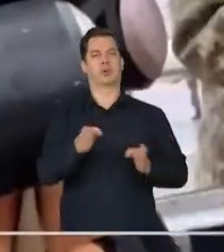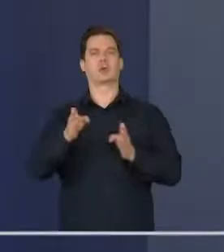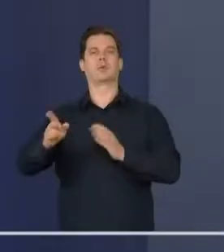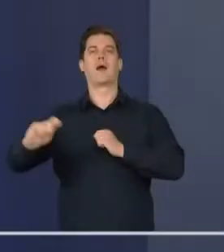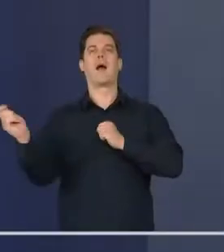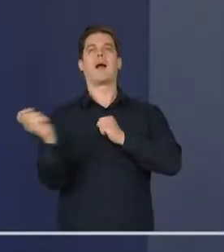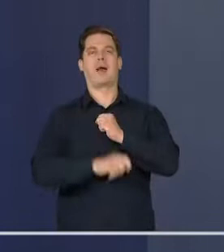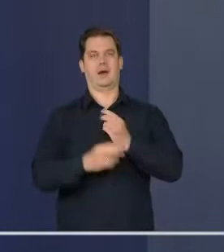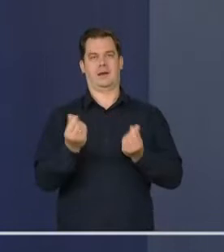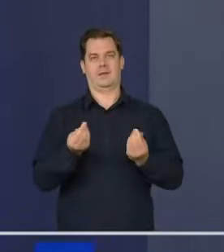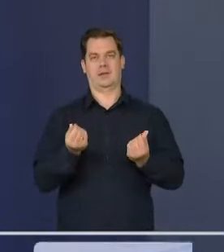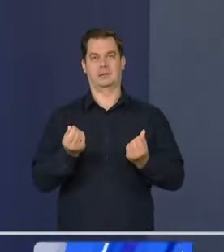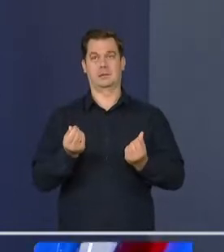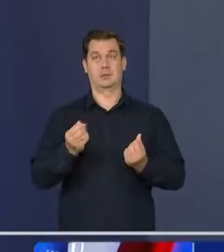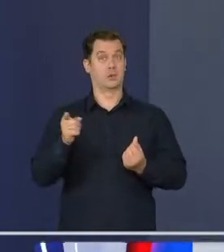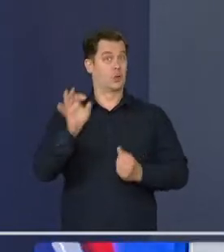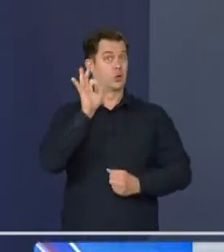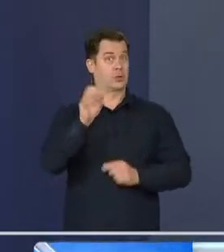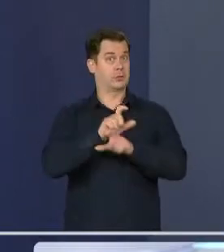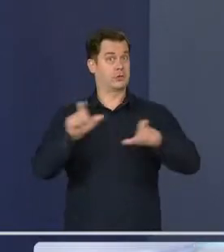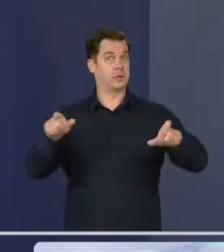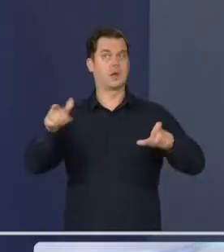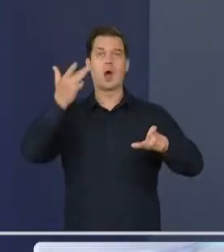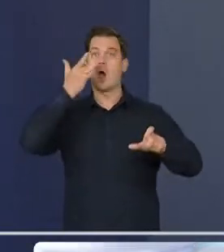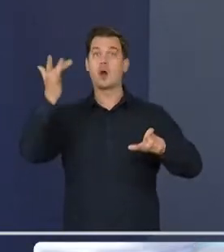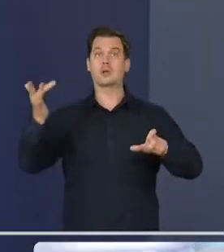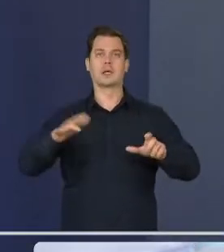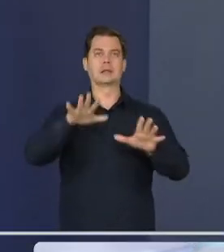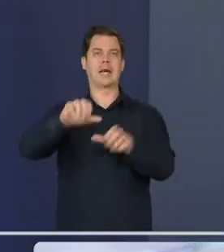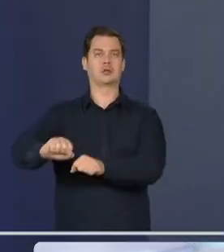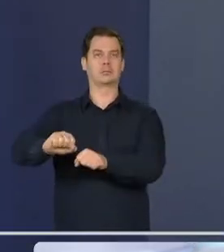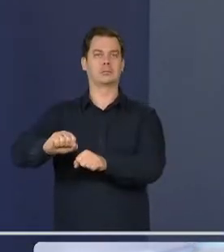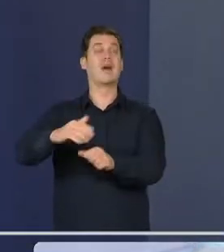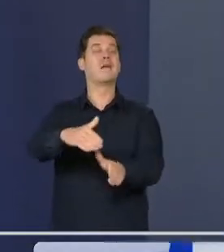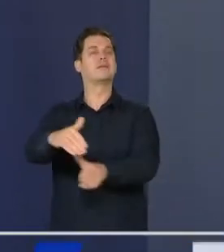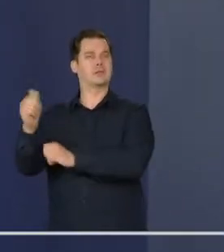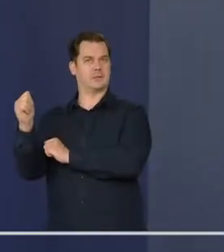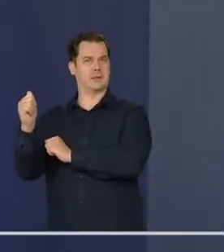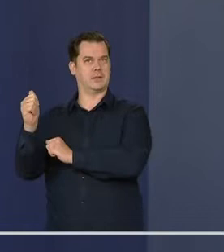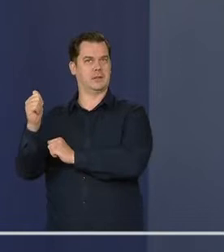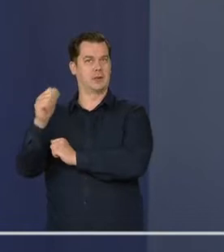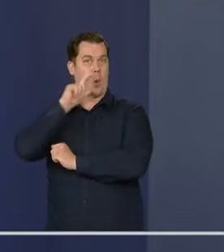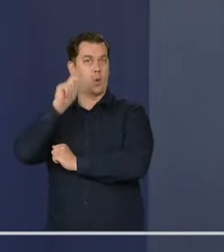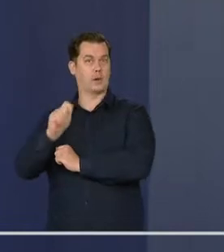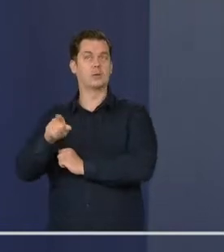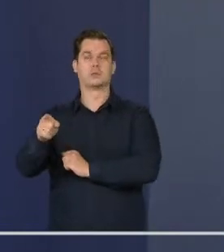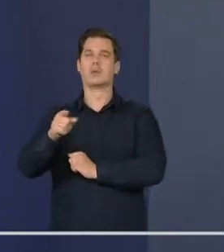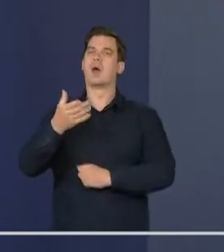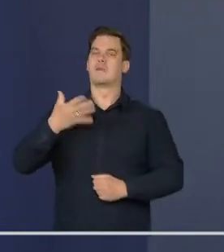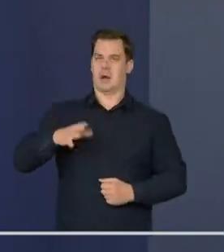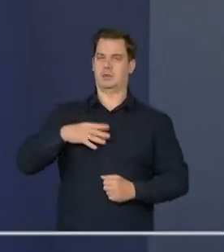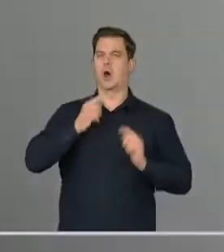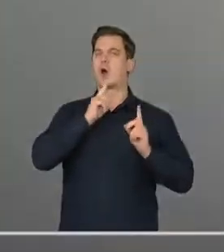gospodarcze. To jest odpowiedni moment, żeby Rosja się zatrzymała, wycofała swoje siły zebrane na granicy. Właściwym rozwiązaniem są